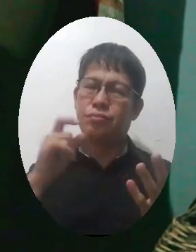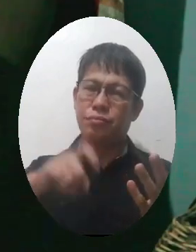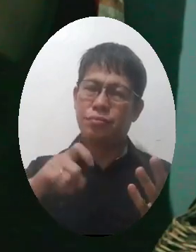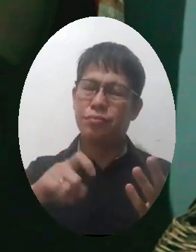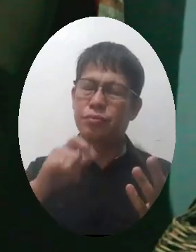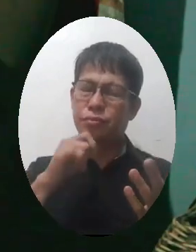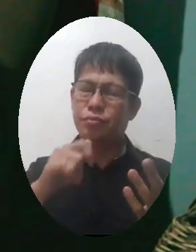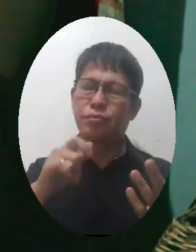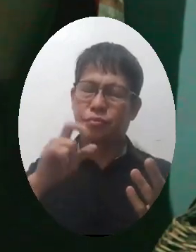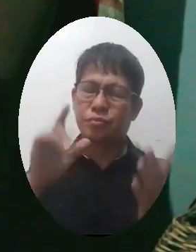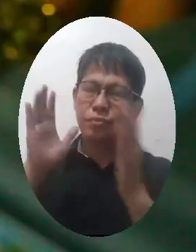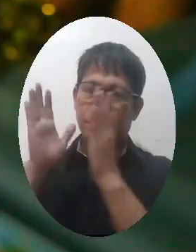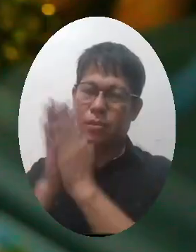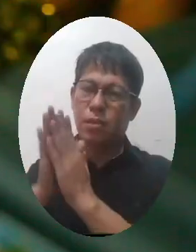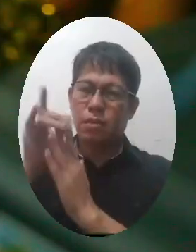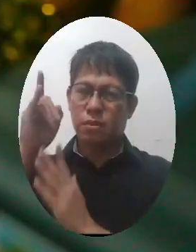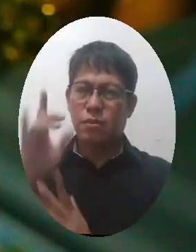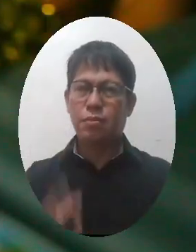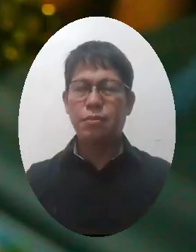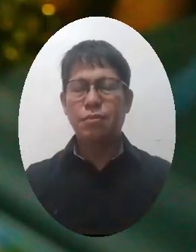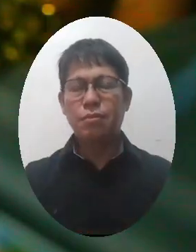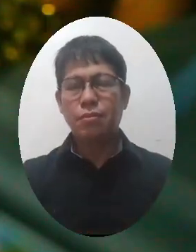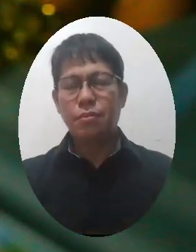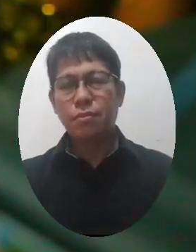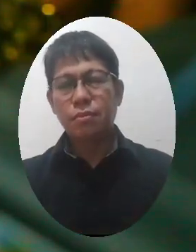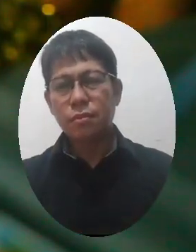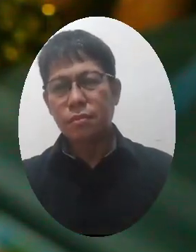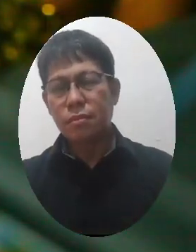na huwag tayong makalimot sa kanya.